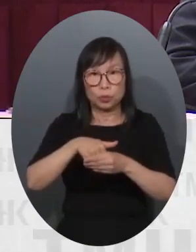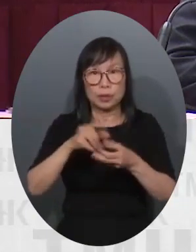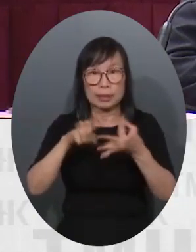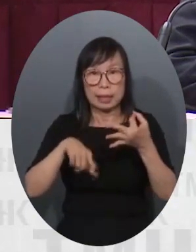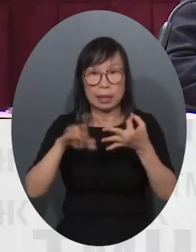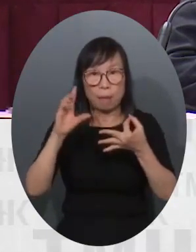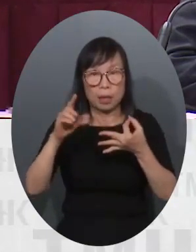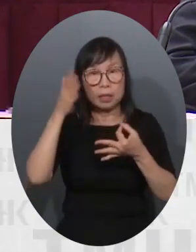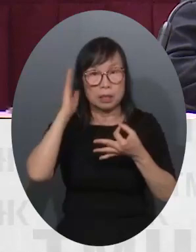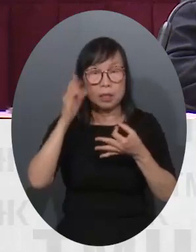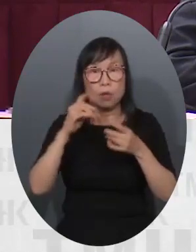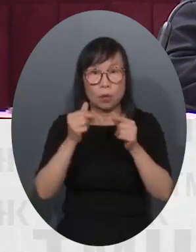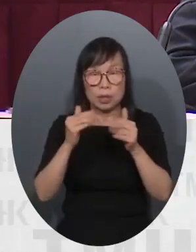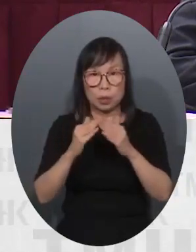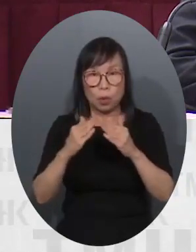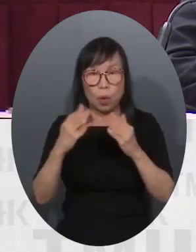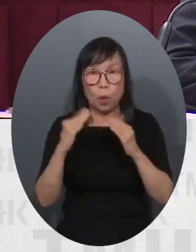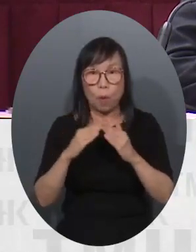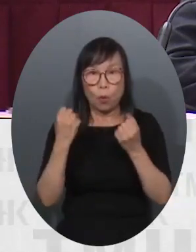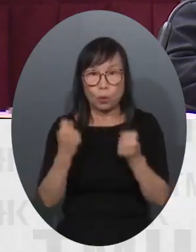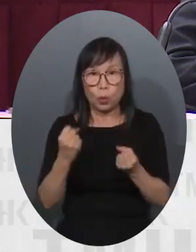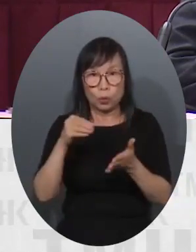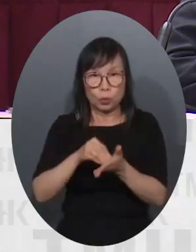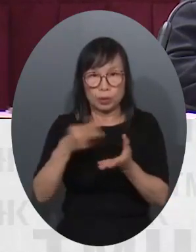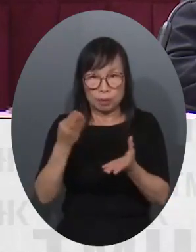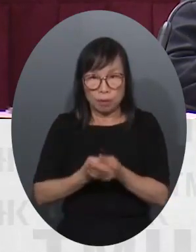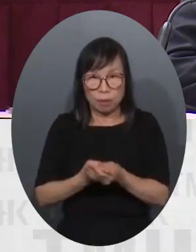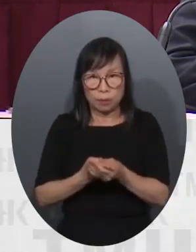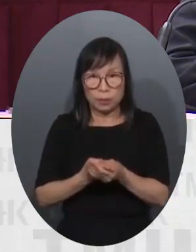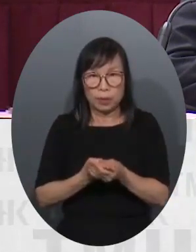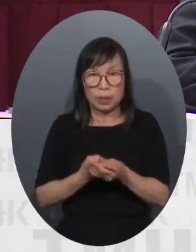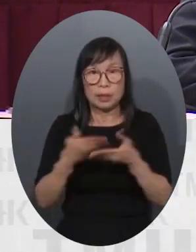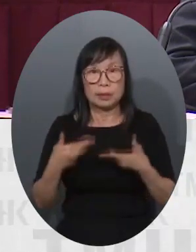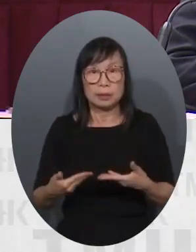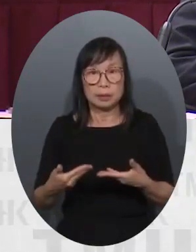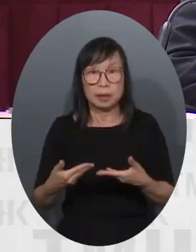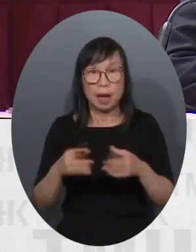生為公司董事局成員的普通決議案。我們現在